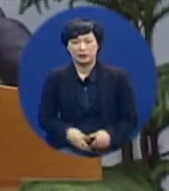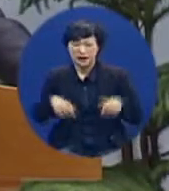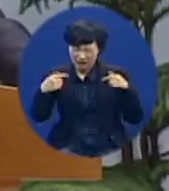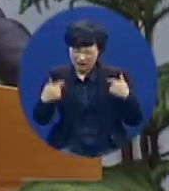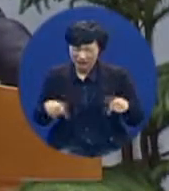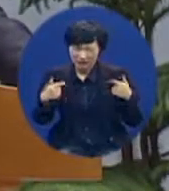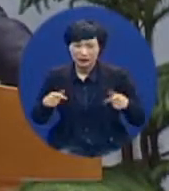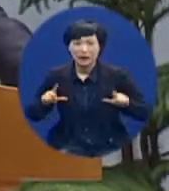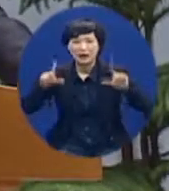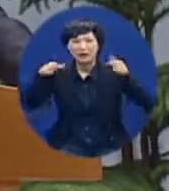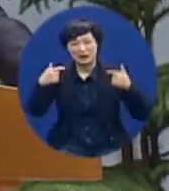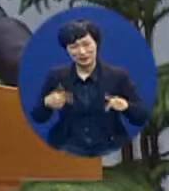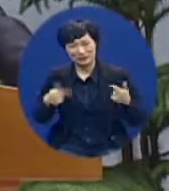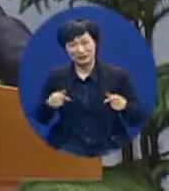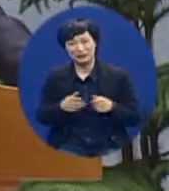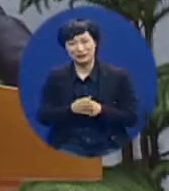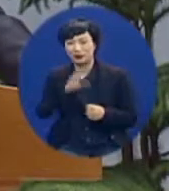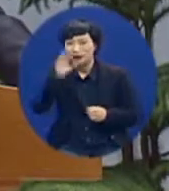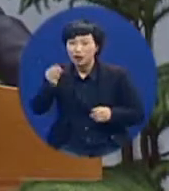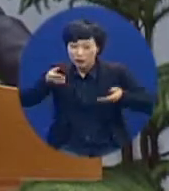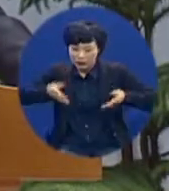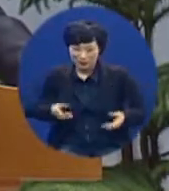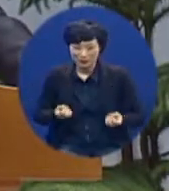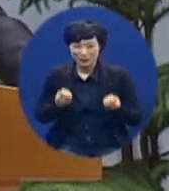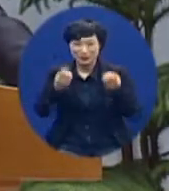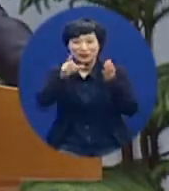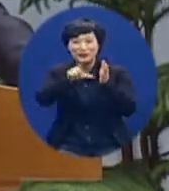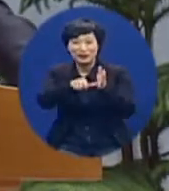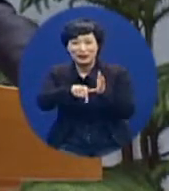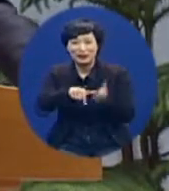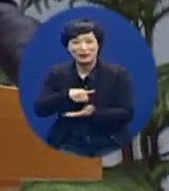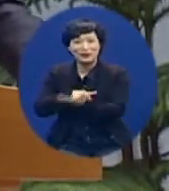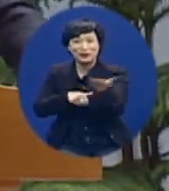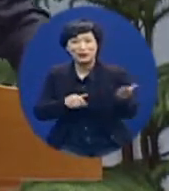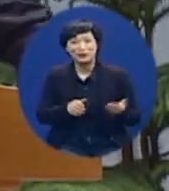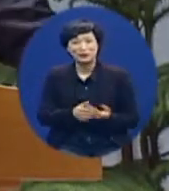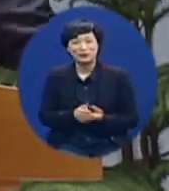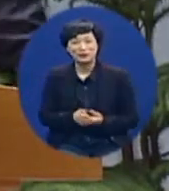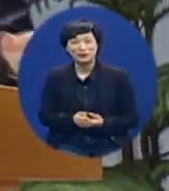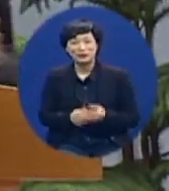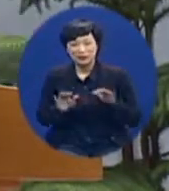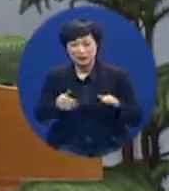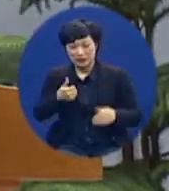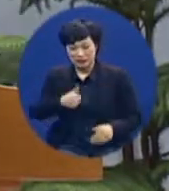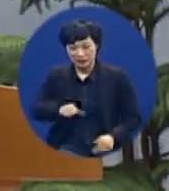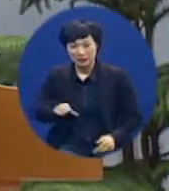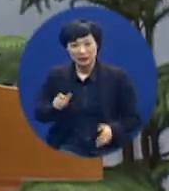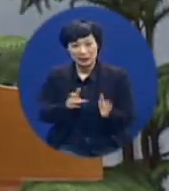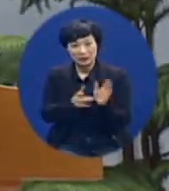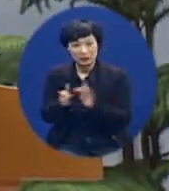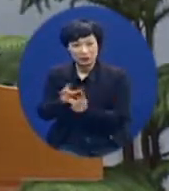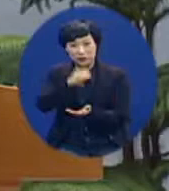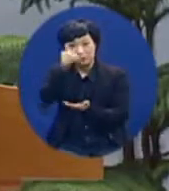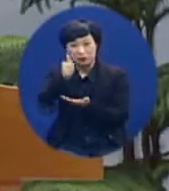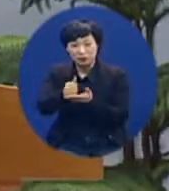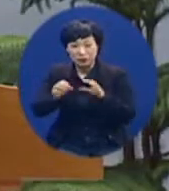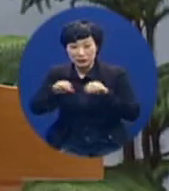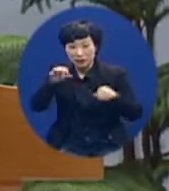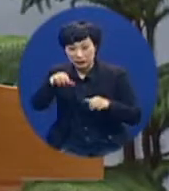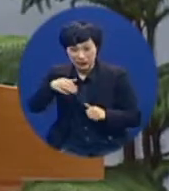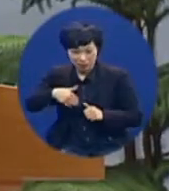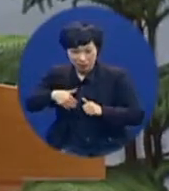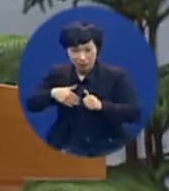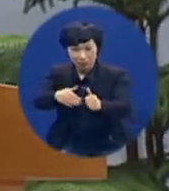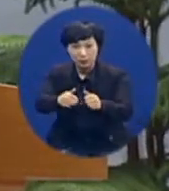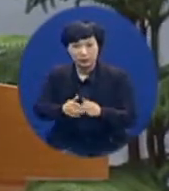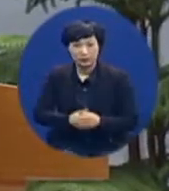매해마다. Don't know the will of the Lord. Why he sent his only Son, Jesus Christ, to